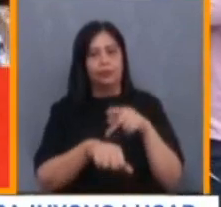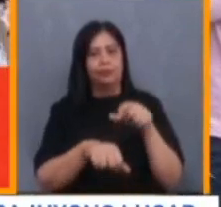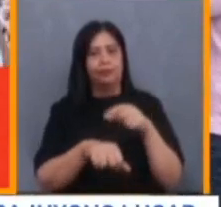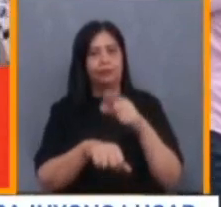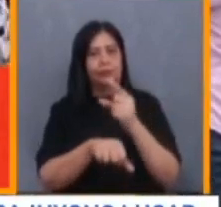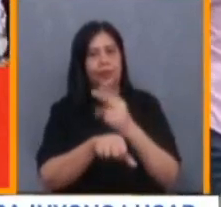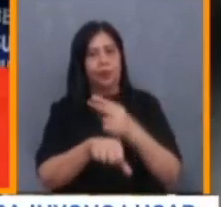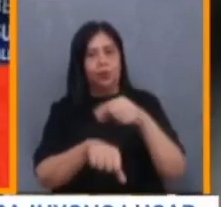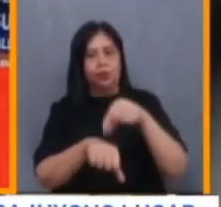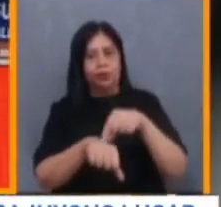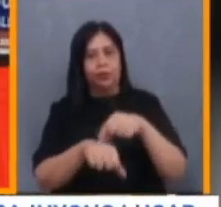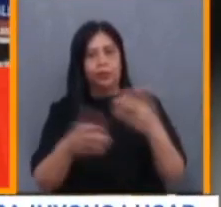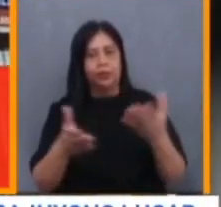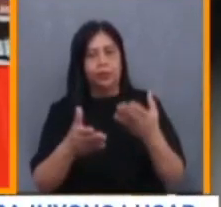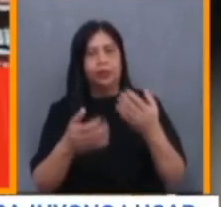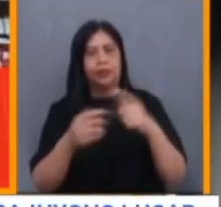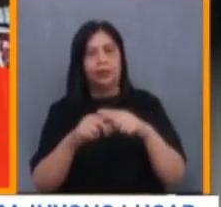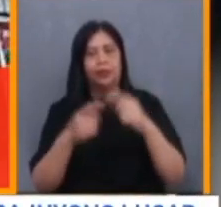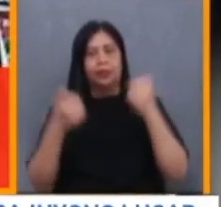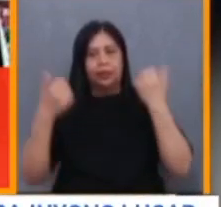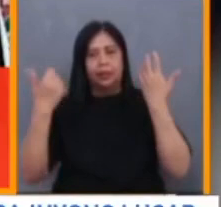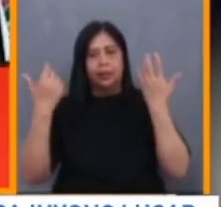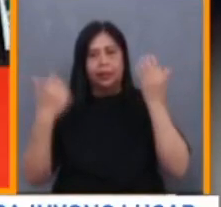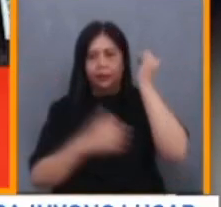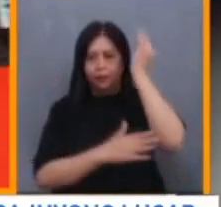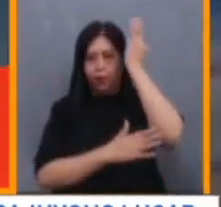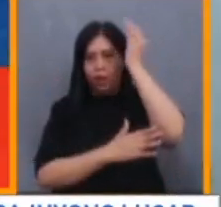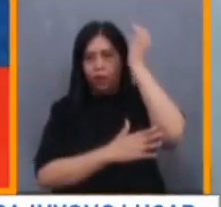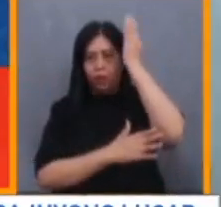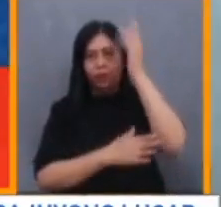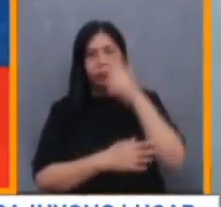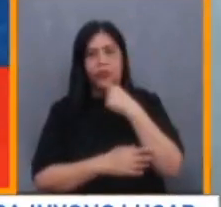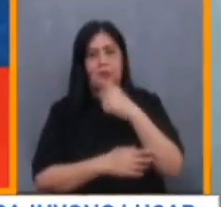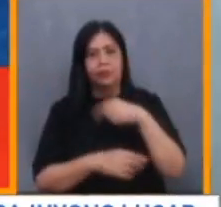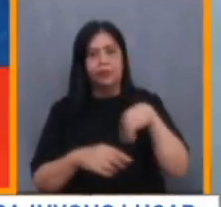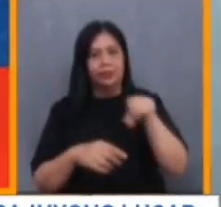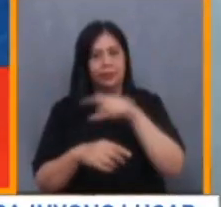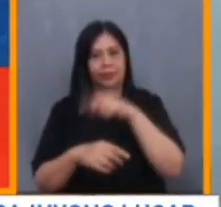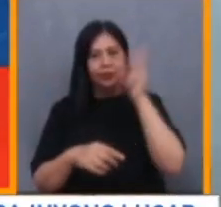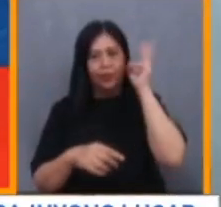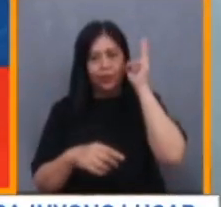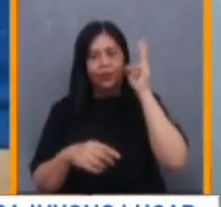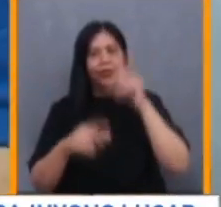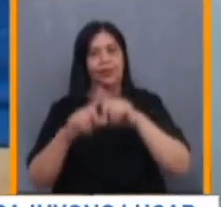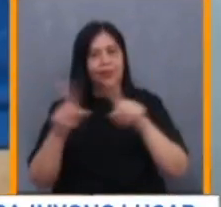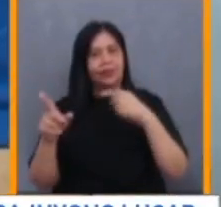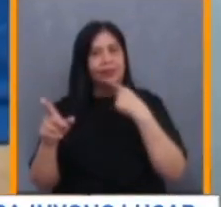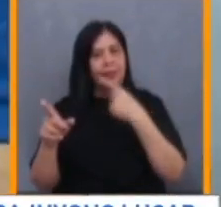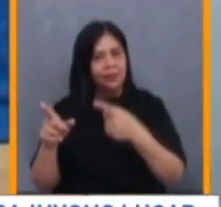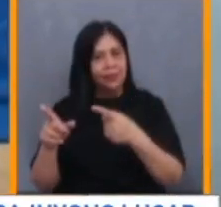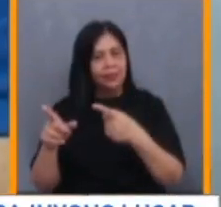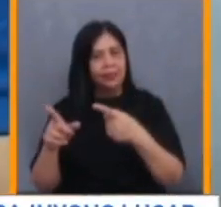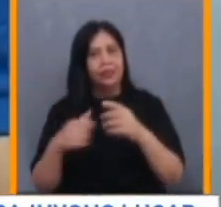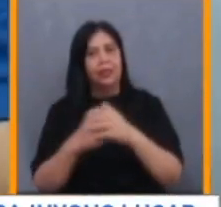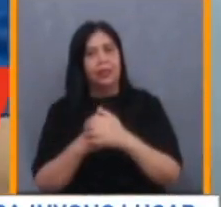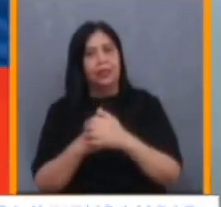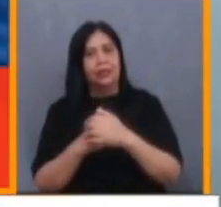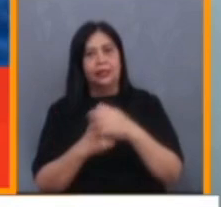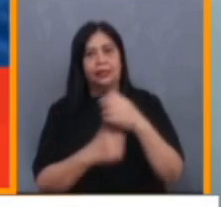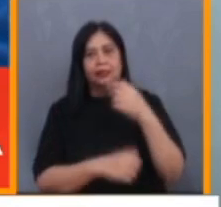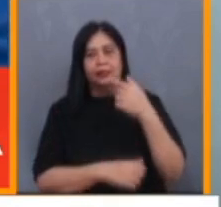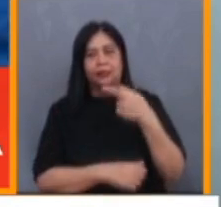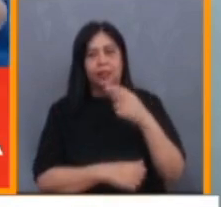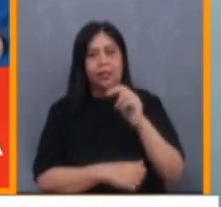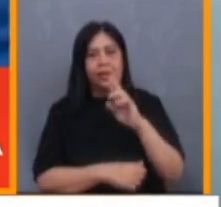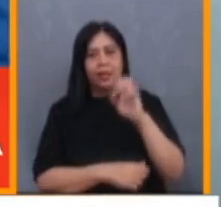sa Ifugao, kasama ang ilang opisyal ng probinsya. Kinumpirma naman ni General Guillermo Eliazar na nagpositibo siya